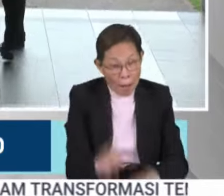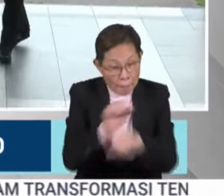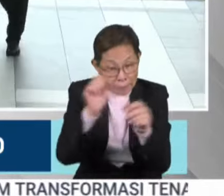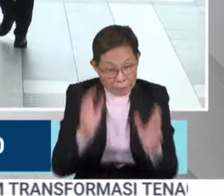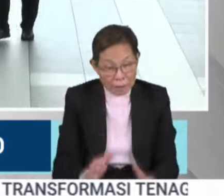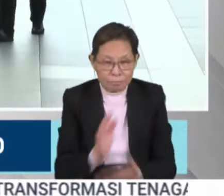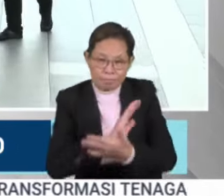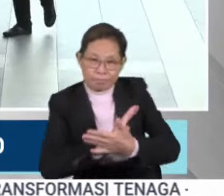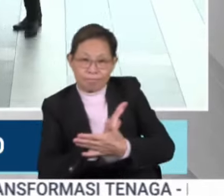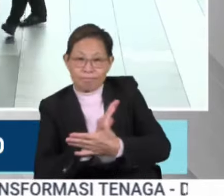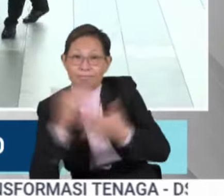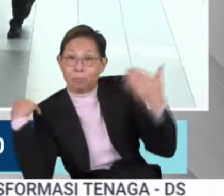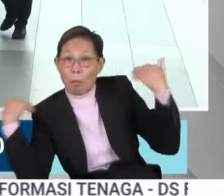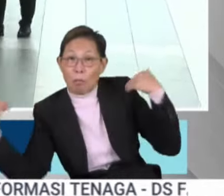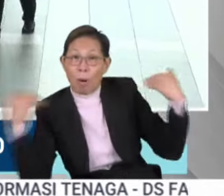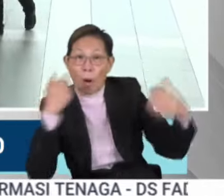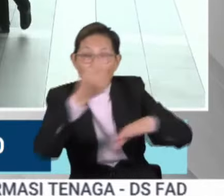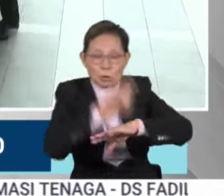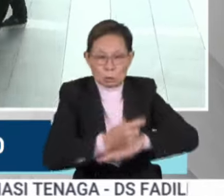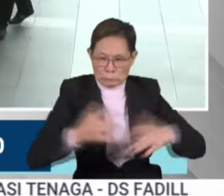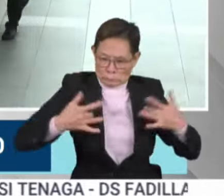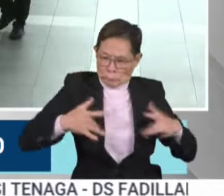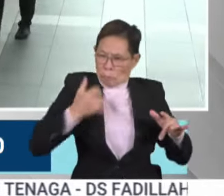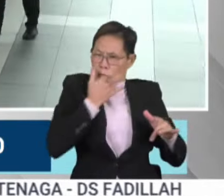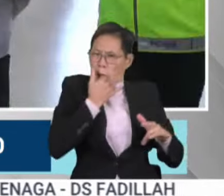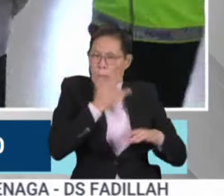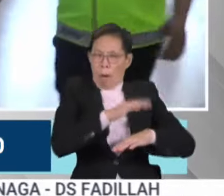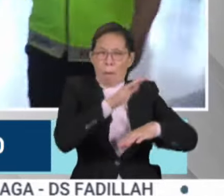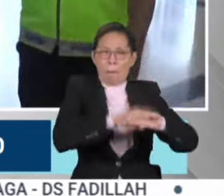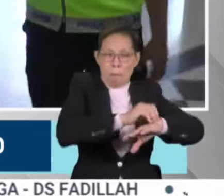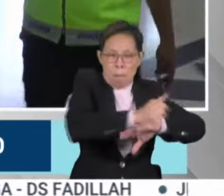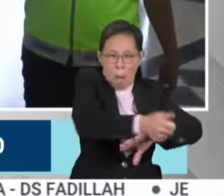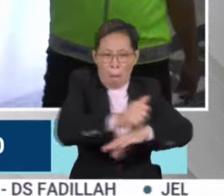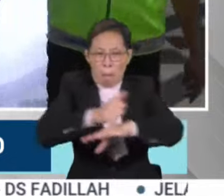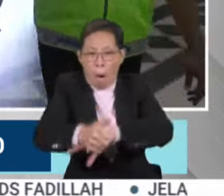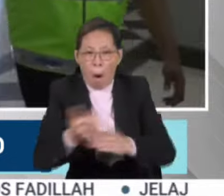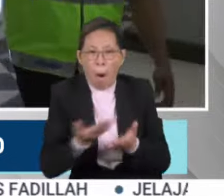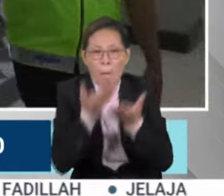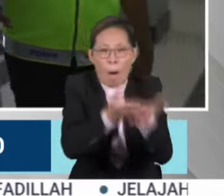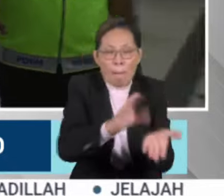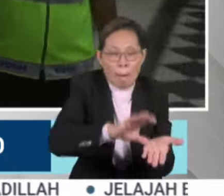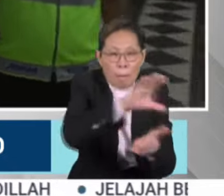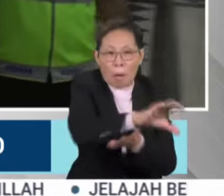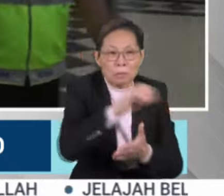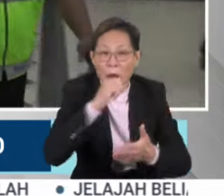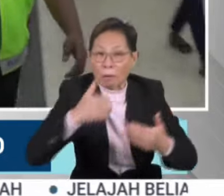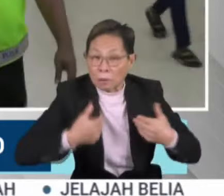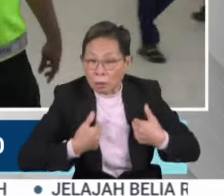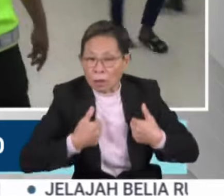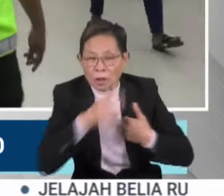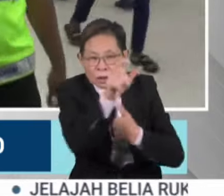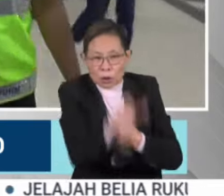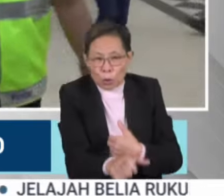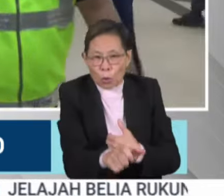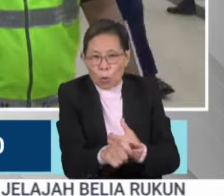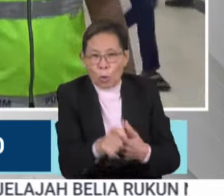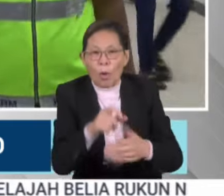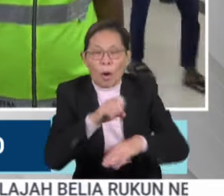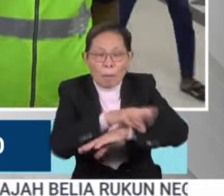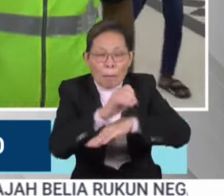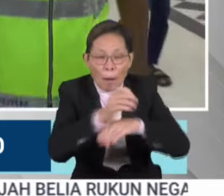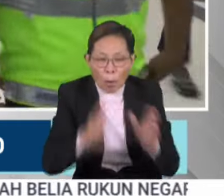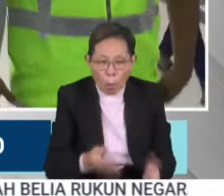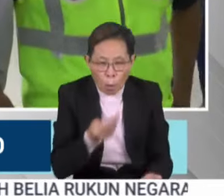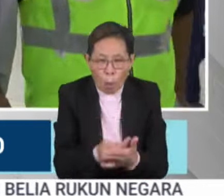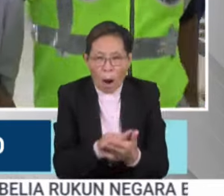Seorang pekerja sambilan di sebuah tokong mengaku tidak bersalah atas 2 pertuduhan menawarkan pelaburan tidak wujud kepada seorang perunding keuangan